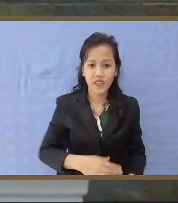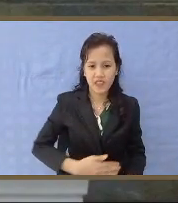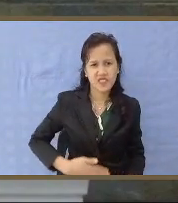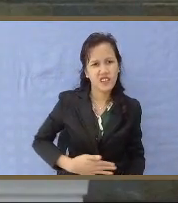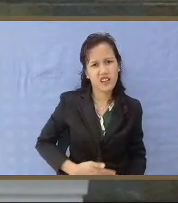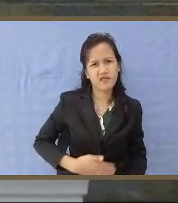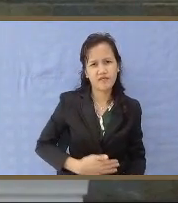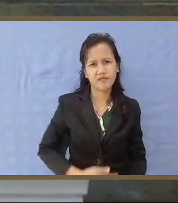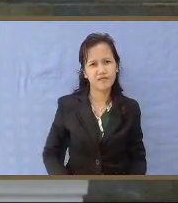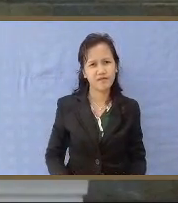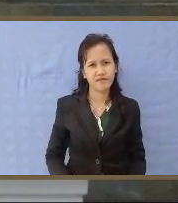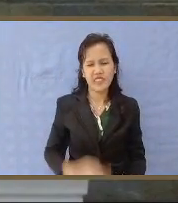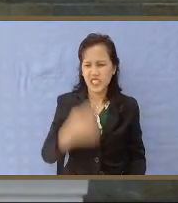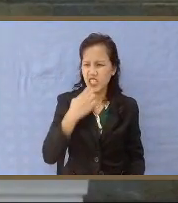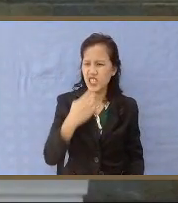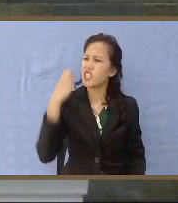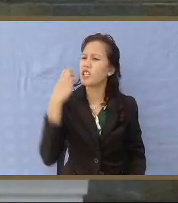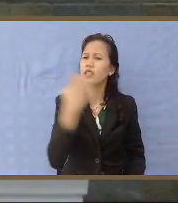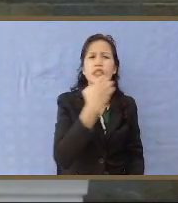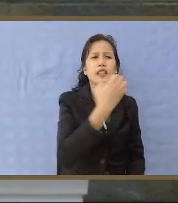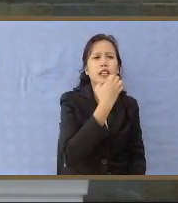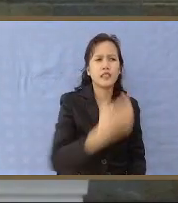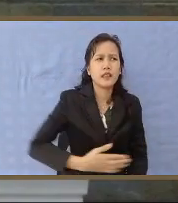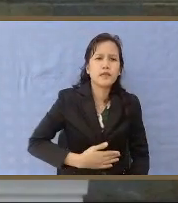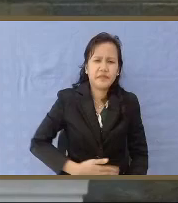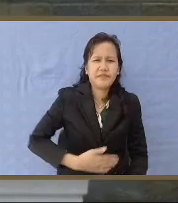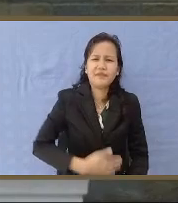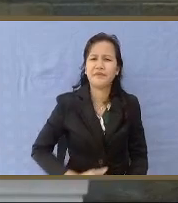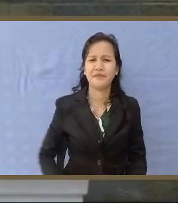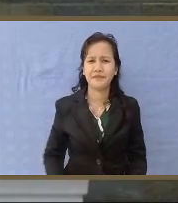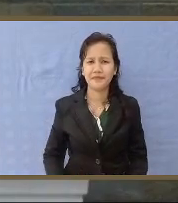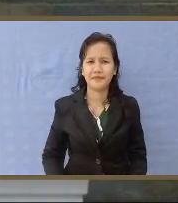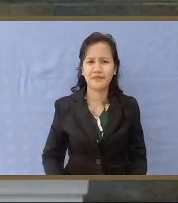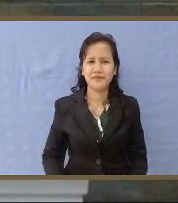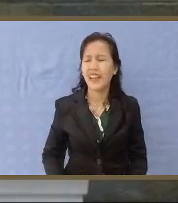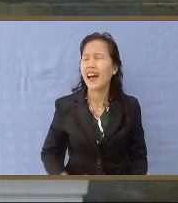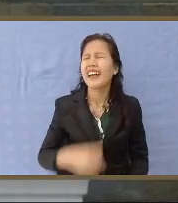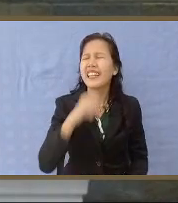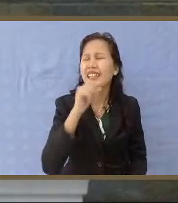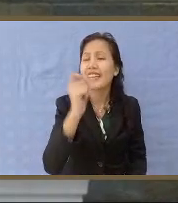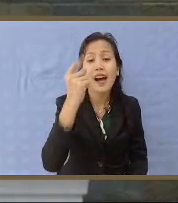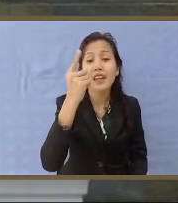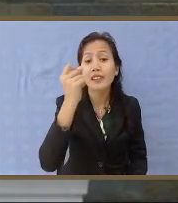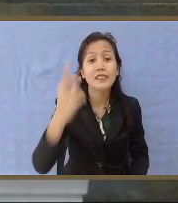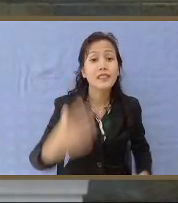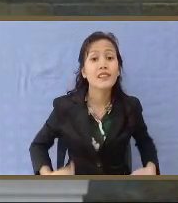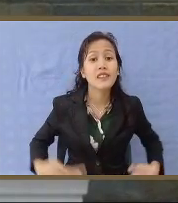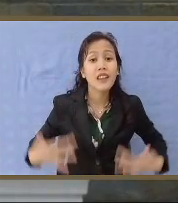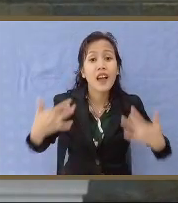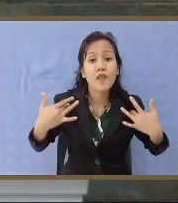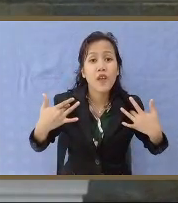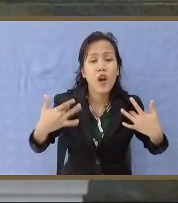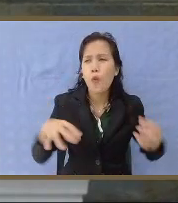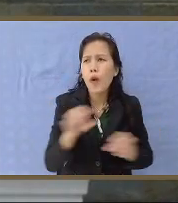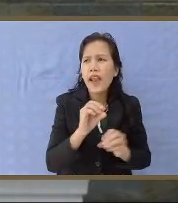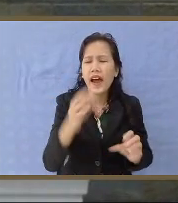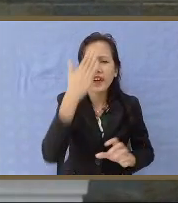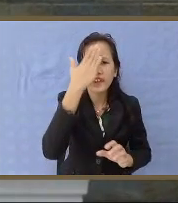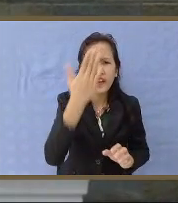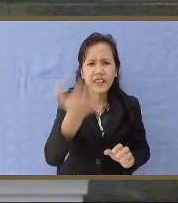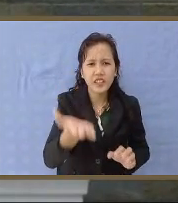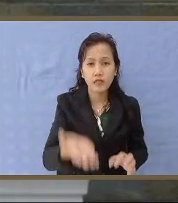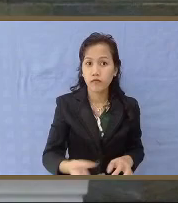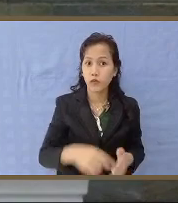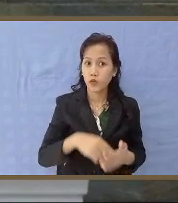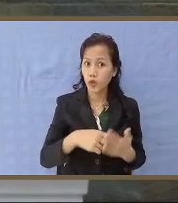See, they must learn. They don't understand life. That's why this is very important. You have no idea. Yung iba pinaglalaroan